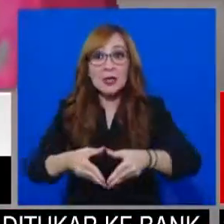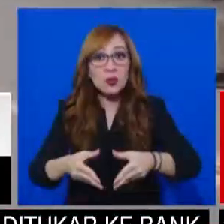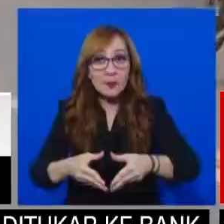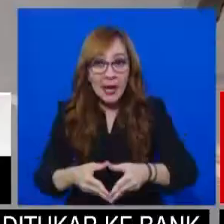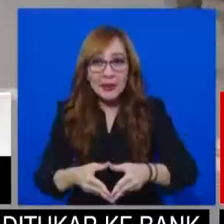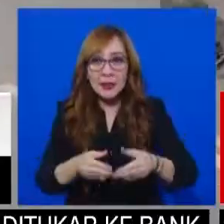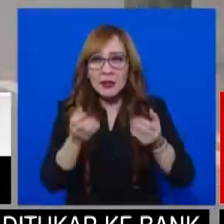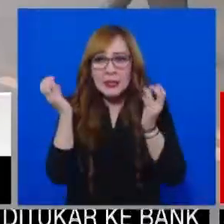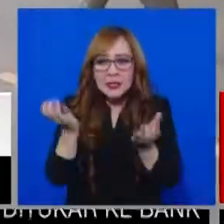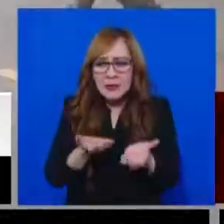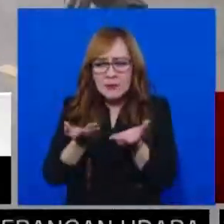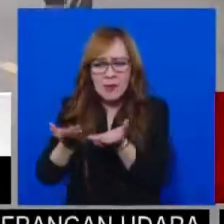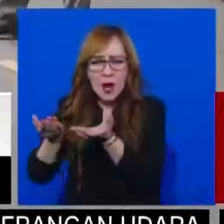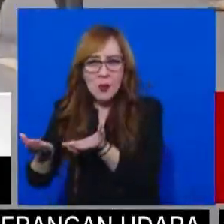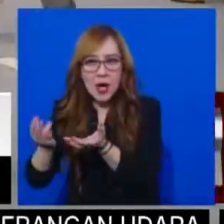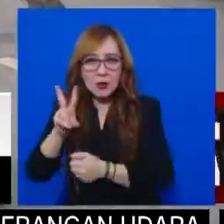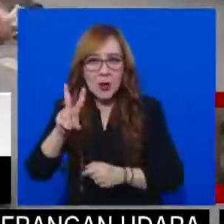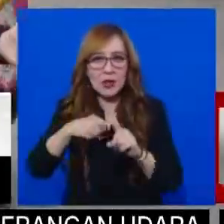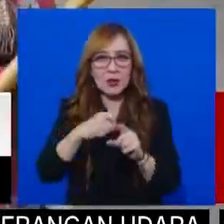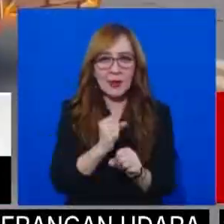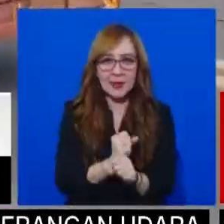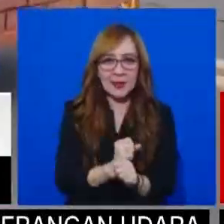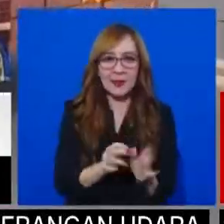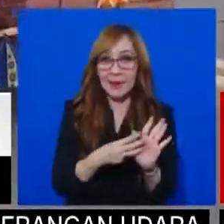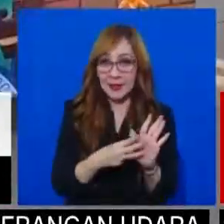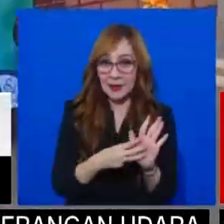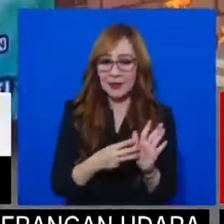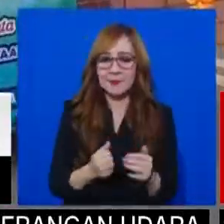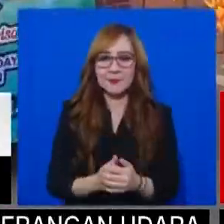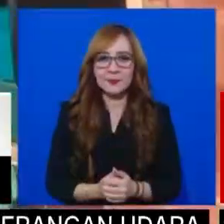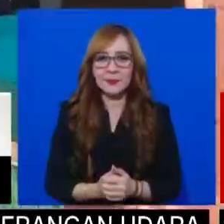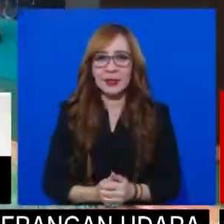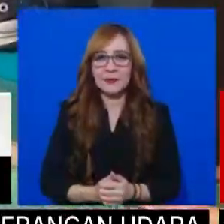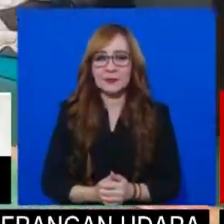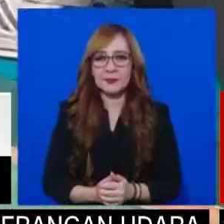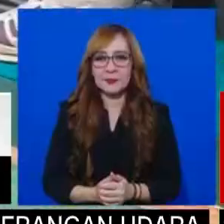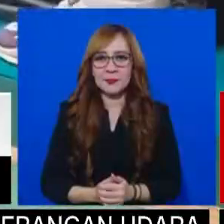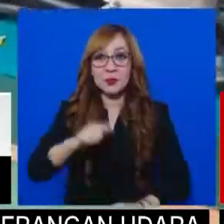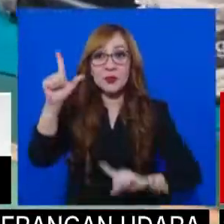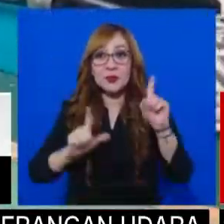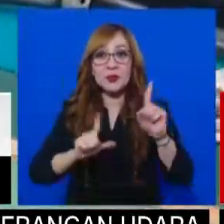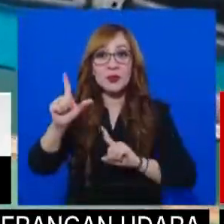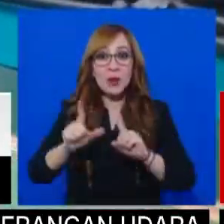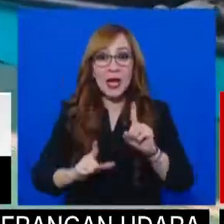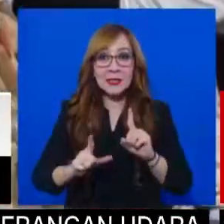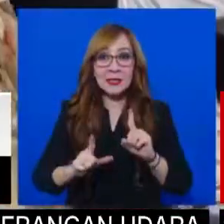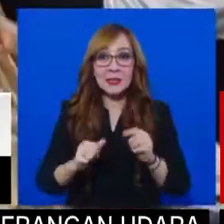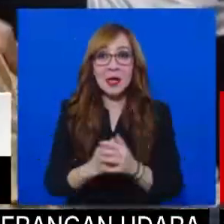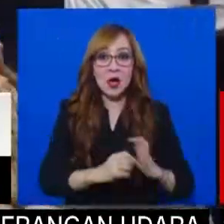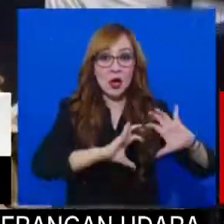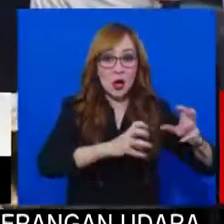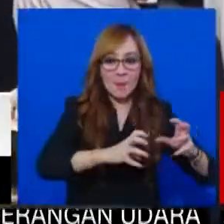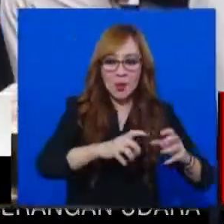menuju wisata Tanjung Kodok sejauh 2 km. Kirap gunungan ketupat diikuti 17 kontingen dari masing-masing desa di kecamatan